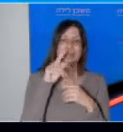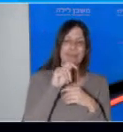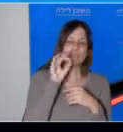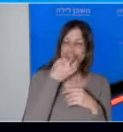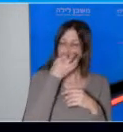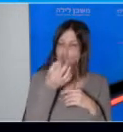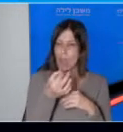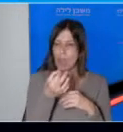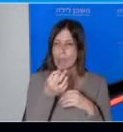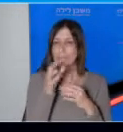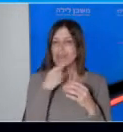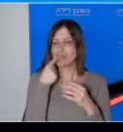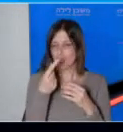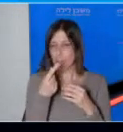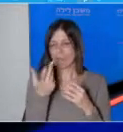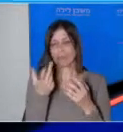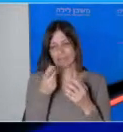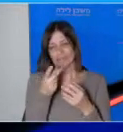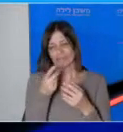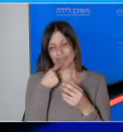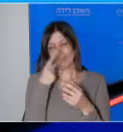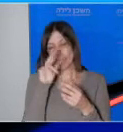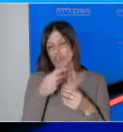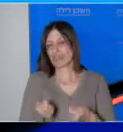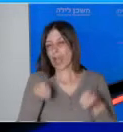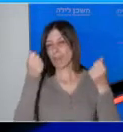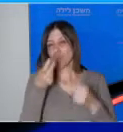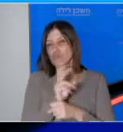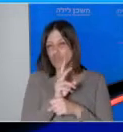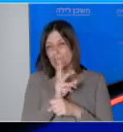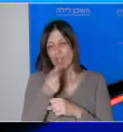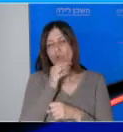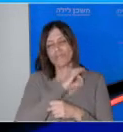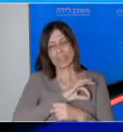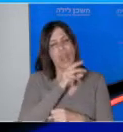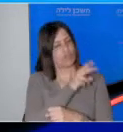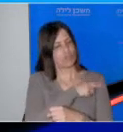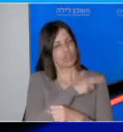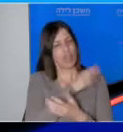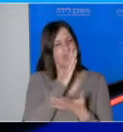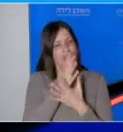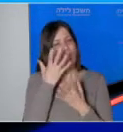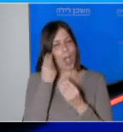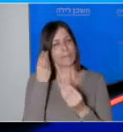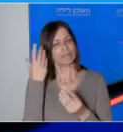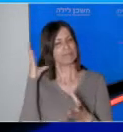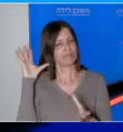לשאול אותם, מה שאומר בעצם קרמשניט, הוא אומר, יש פה תרבות שקר שאופיינית למשטרה כבר עשרות שנים, כי הוא היה הרי